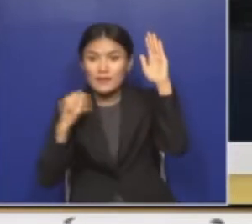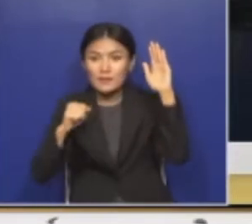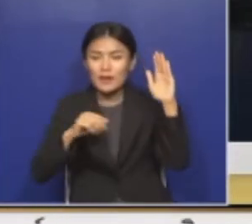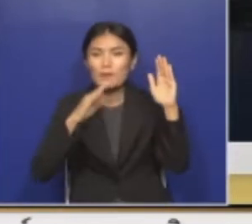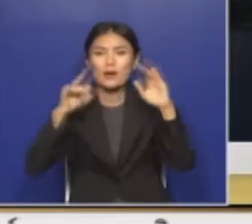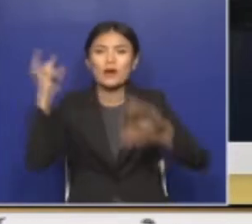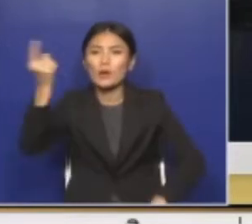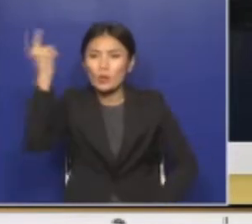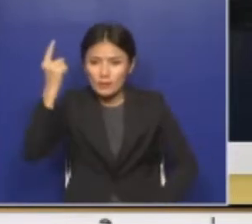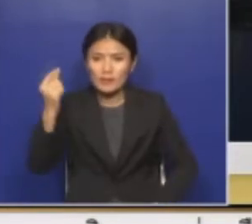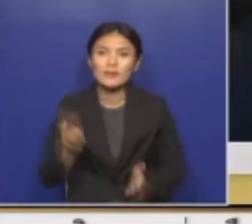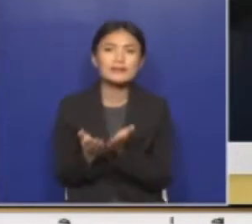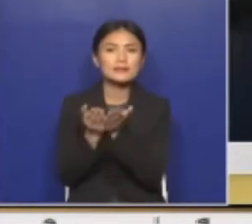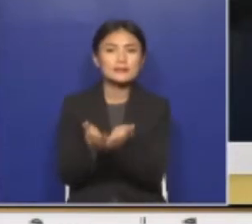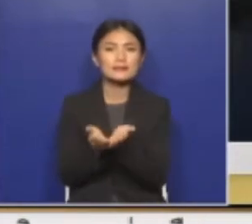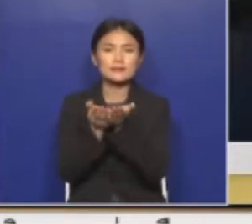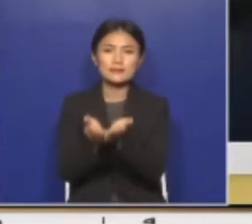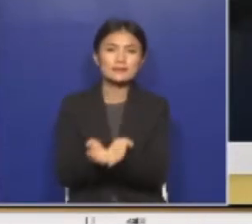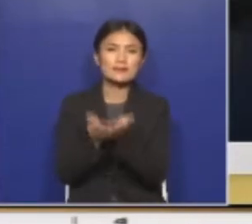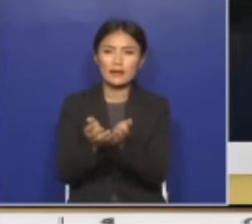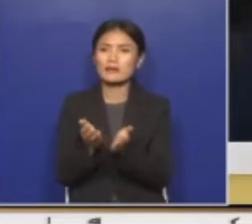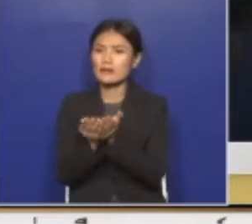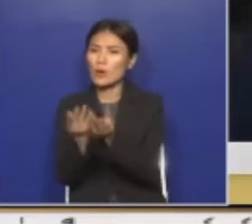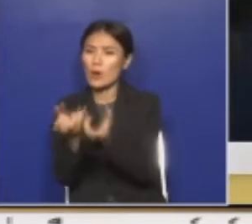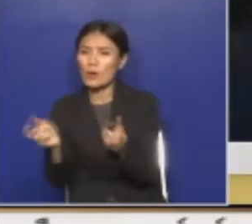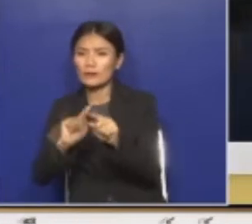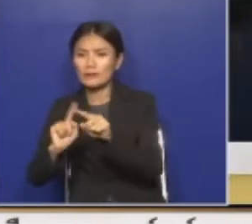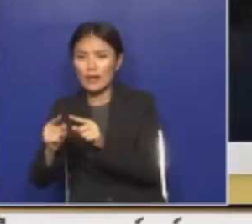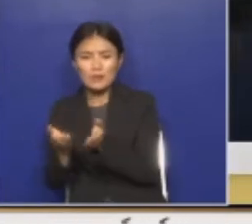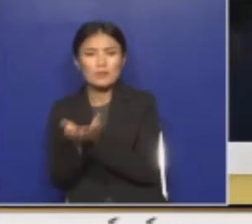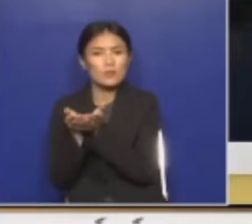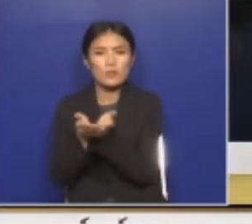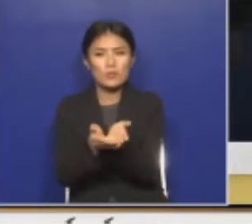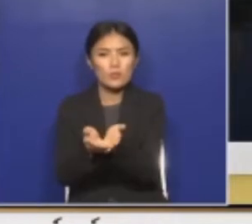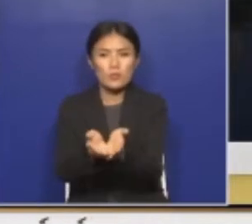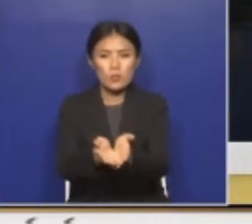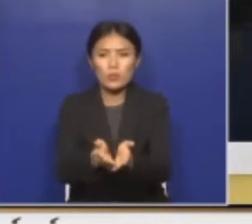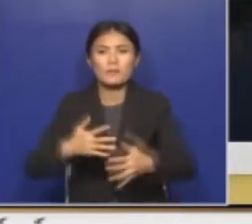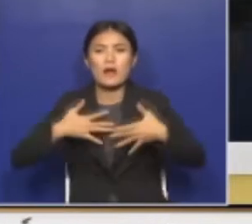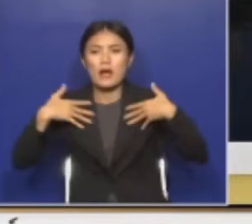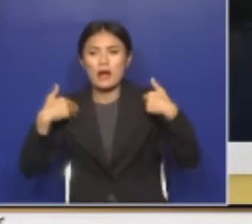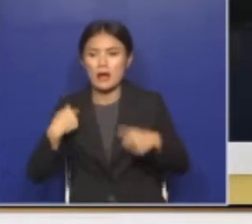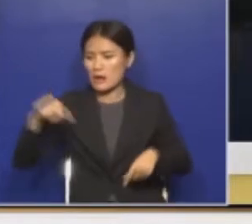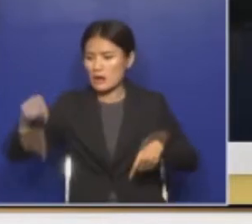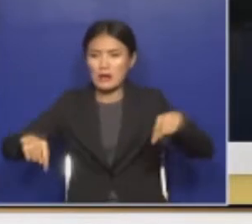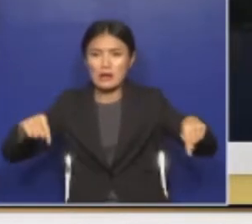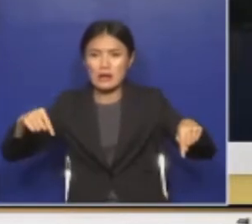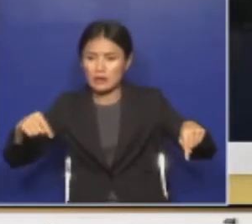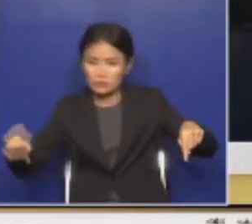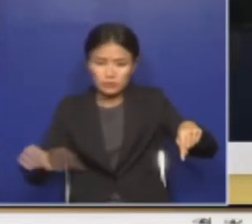เที่ยวเรือสำราญเรือสินค้าผ่านไปมาได้สะดวกและเป็นช่องทางเดินเรือใหม่ของโลก